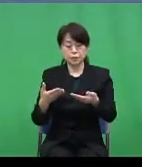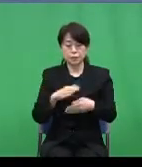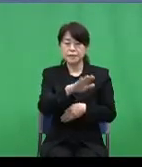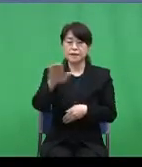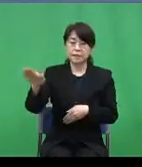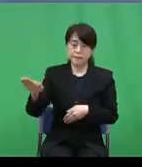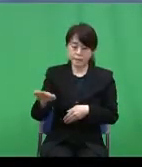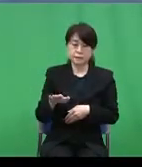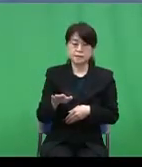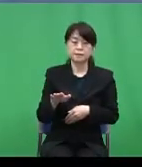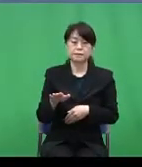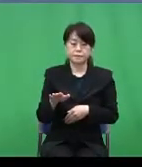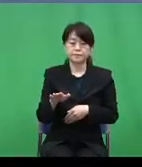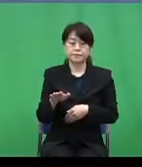に、